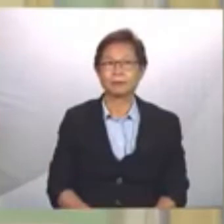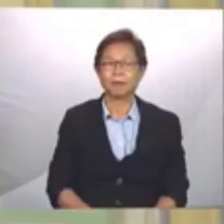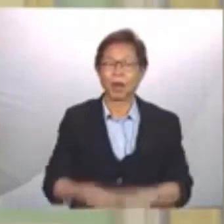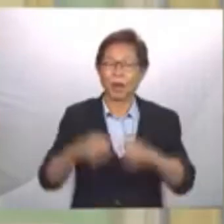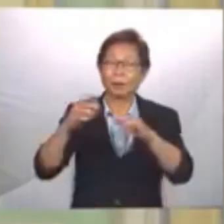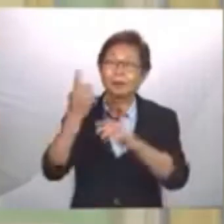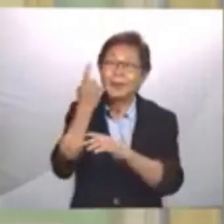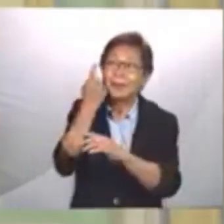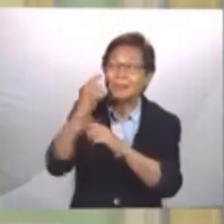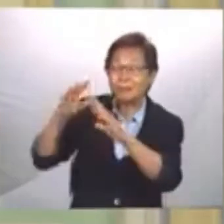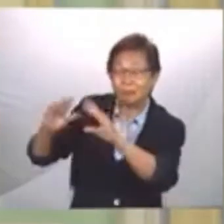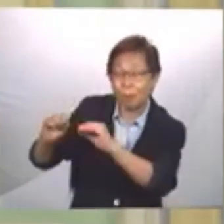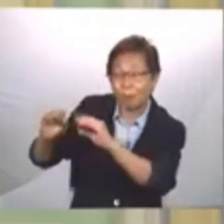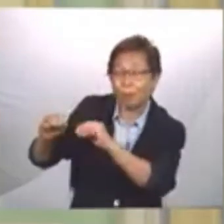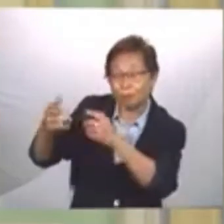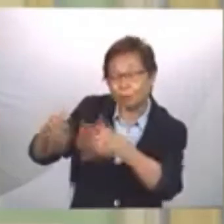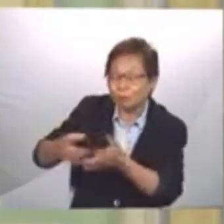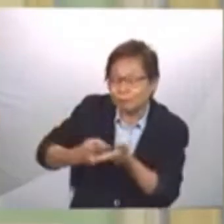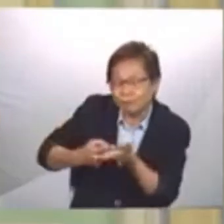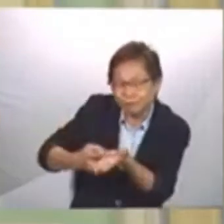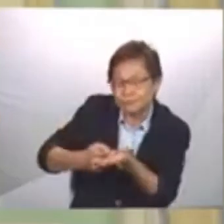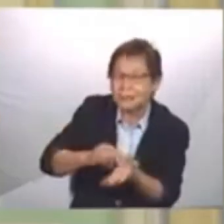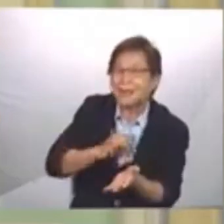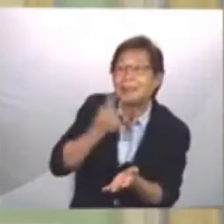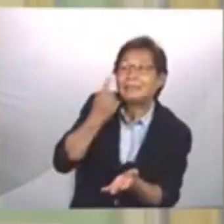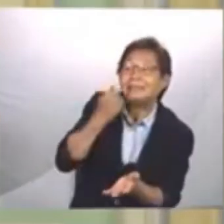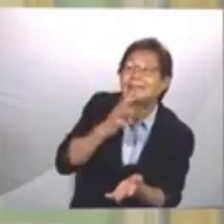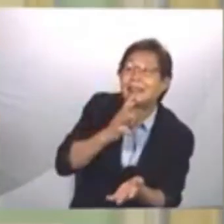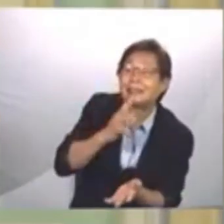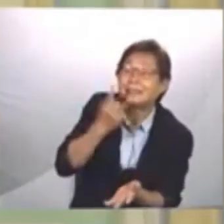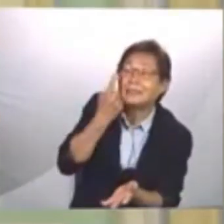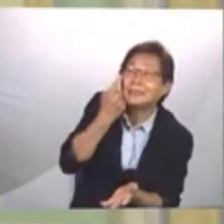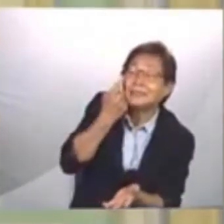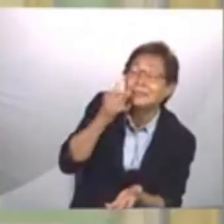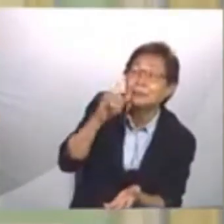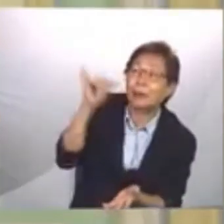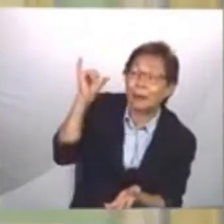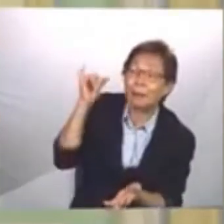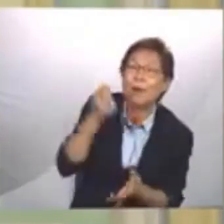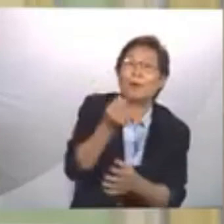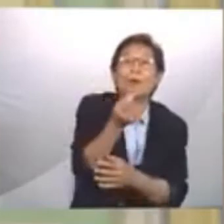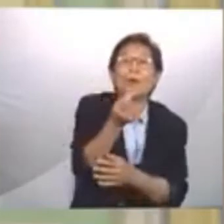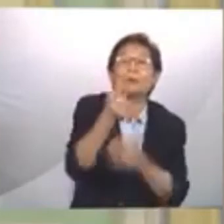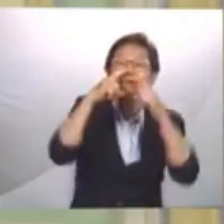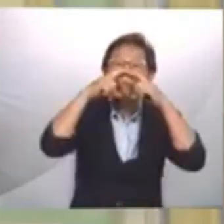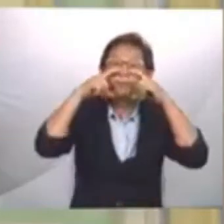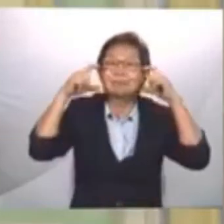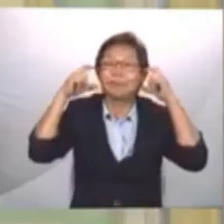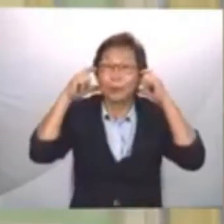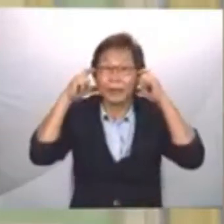Mesyuarat tadi berbincang, seperti saya sebutkan semalam, bahawa harga topeng